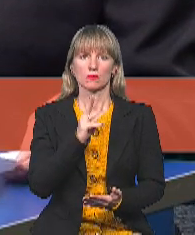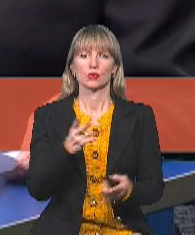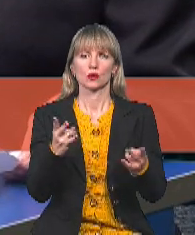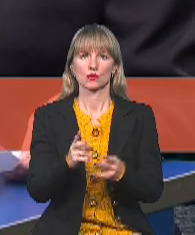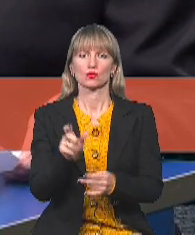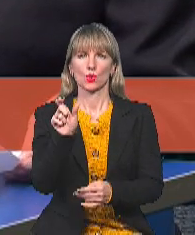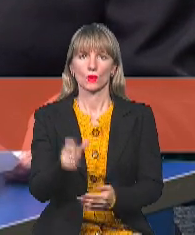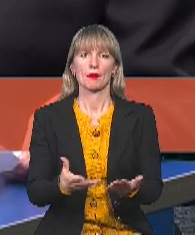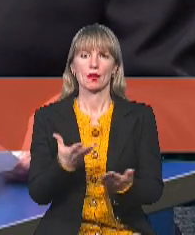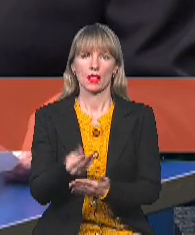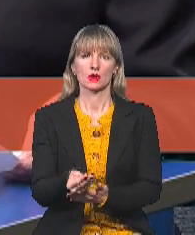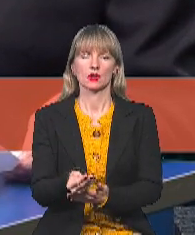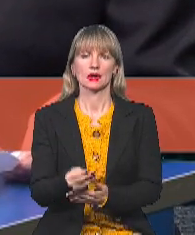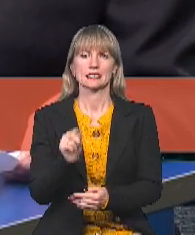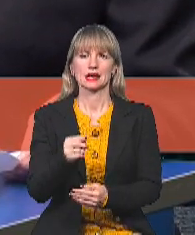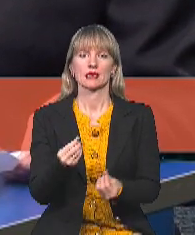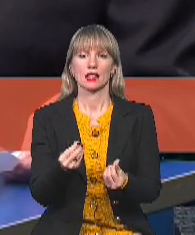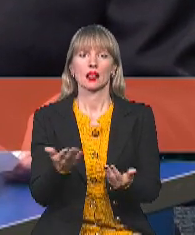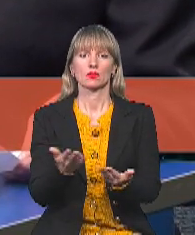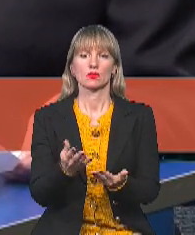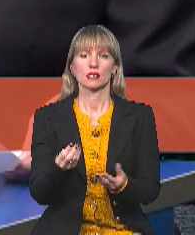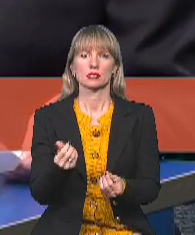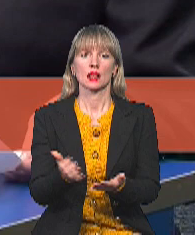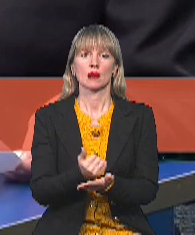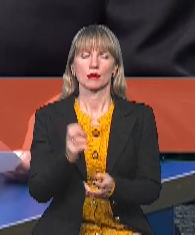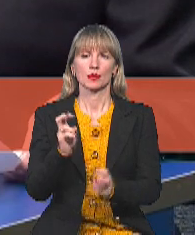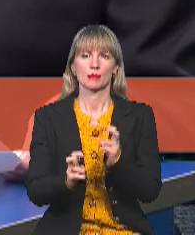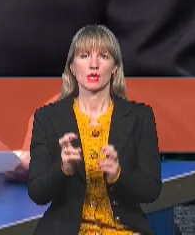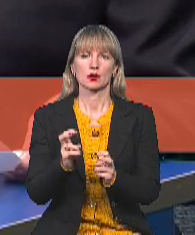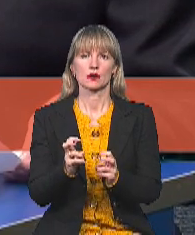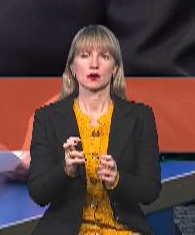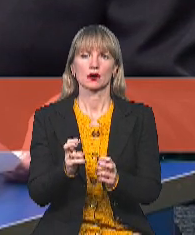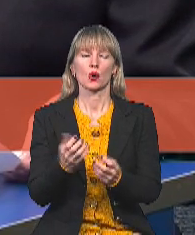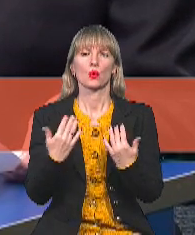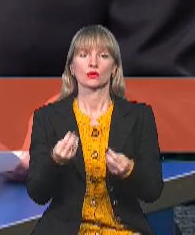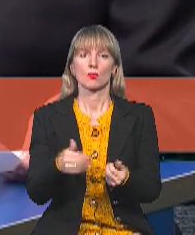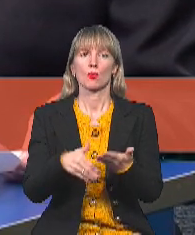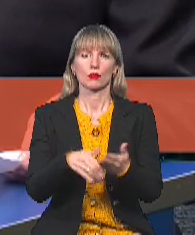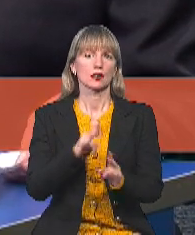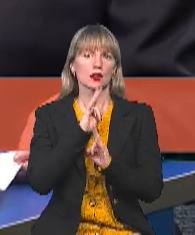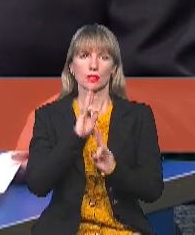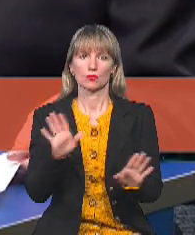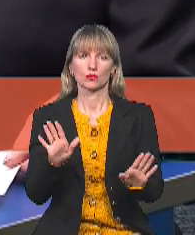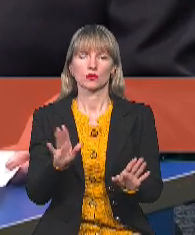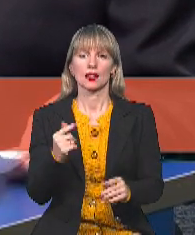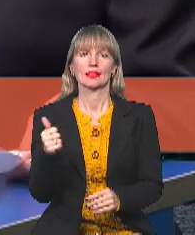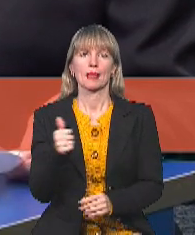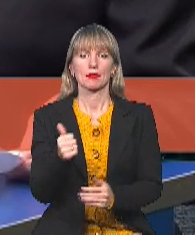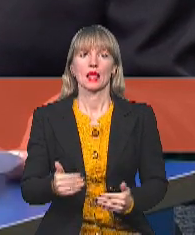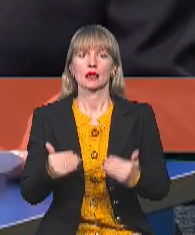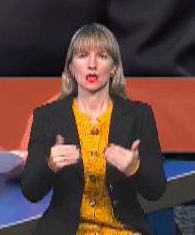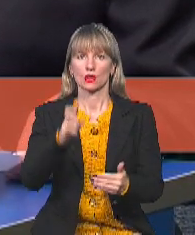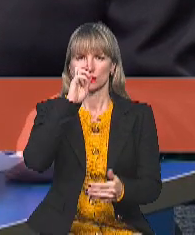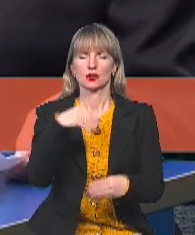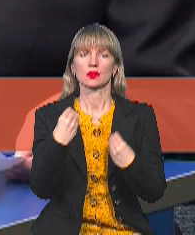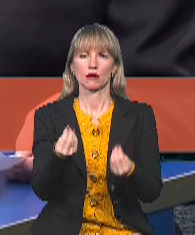будет платить именно с тех денег, которые заработает предприятие. Уже субсидий не будет. То есть на первом этапе